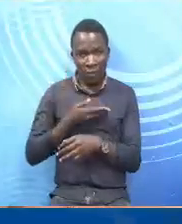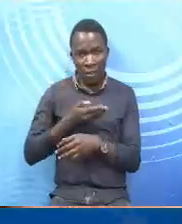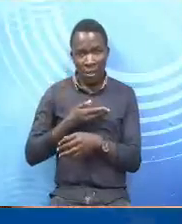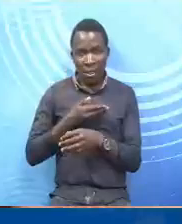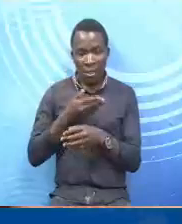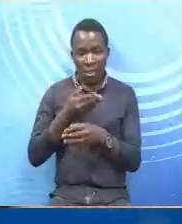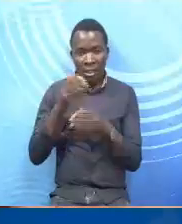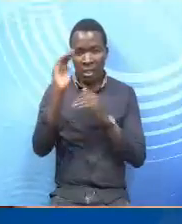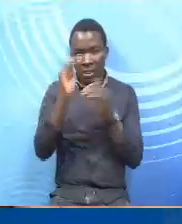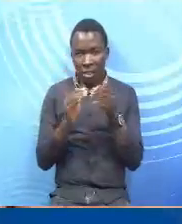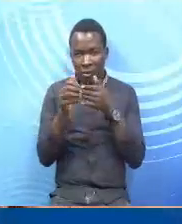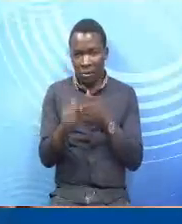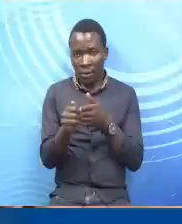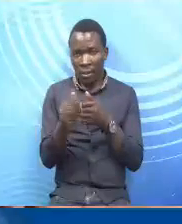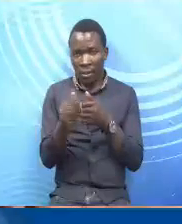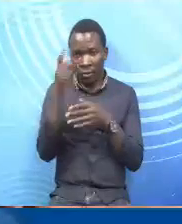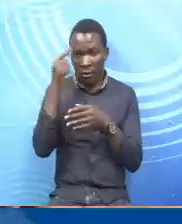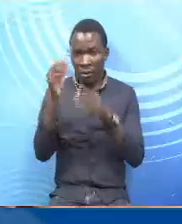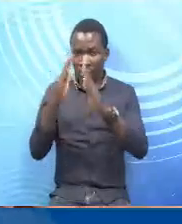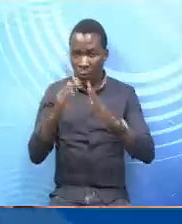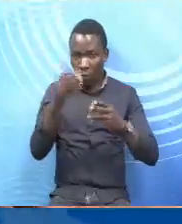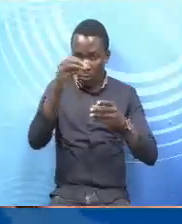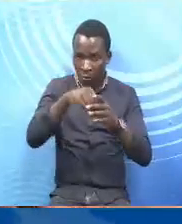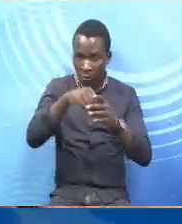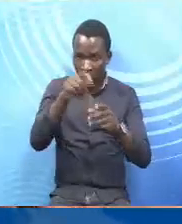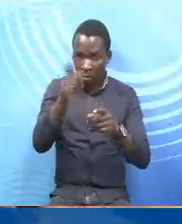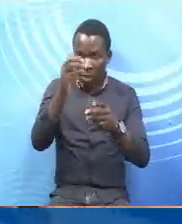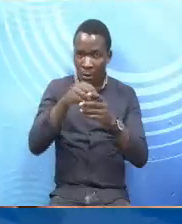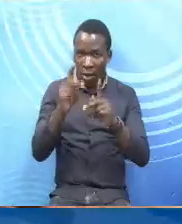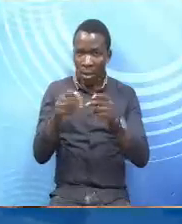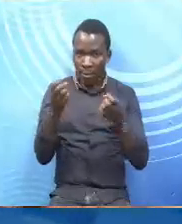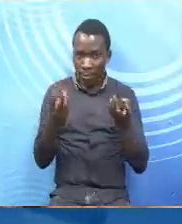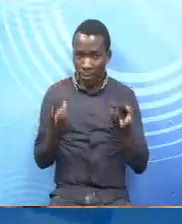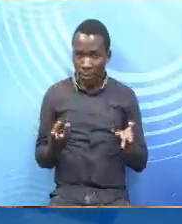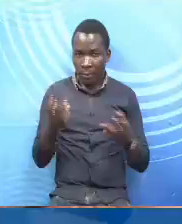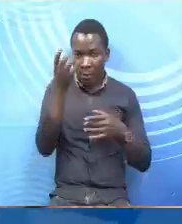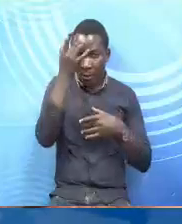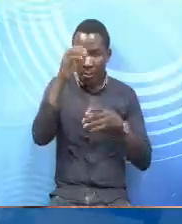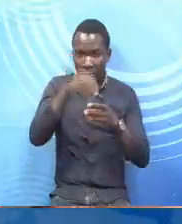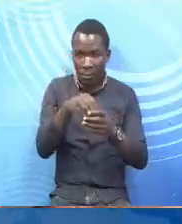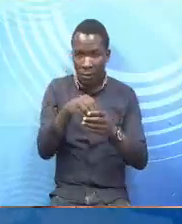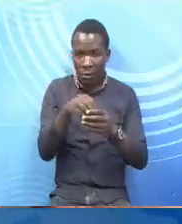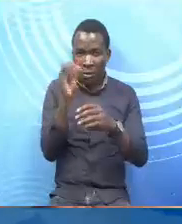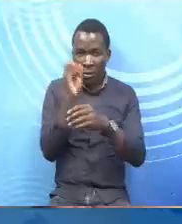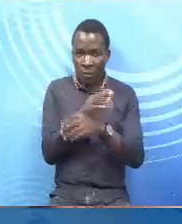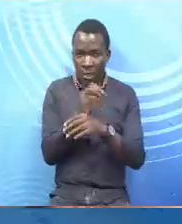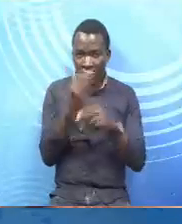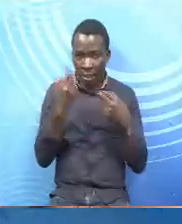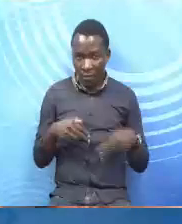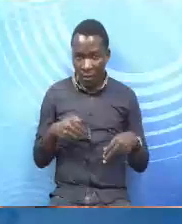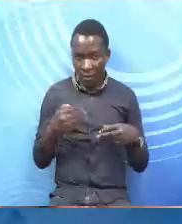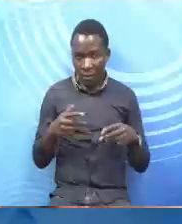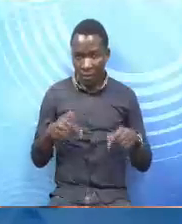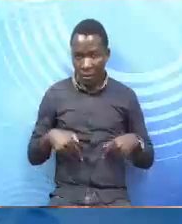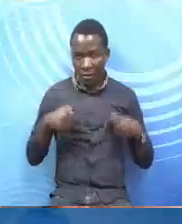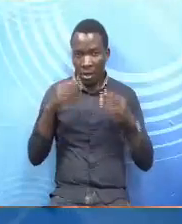nk'inzego z'ubuyobozi tuba tuzi ngo muri uyu mudugudu harimo abantu bangahe barwariyemo umujyanama w'ubuzima utuye muri